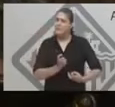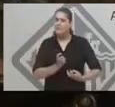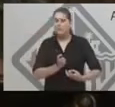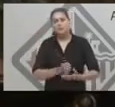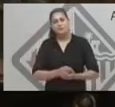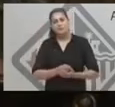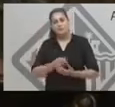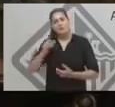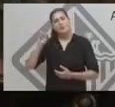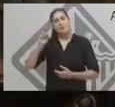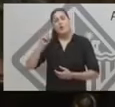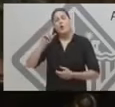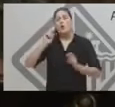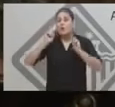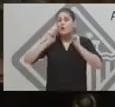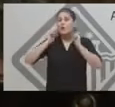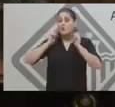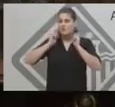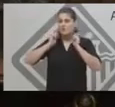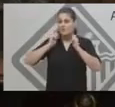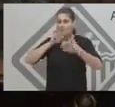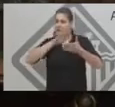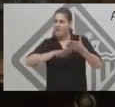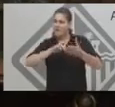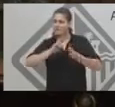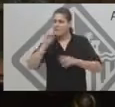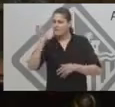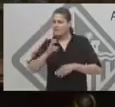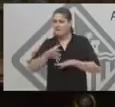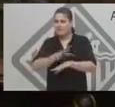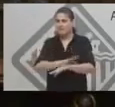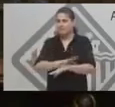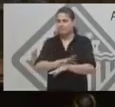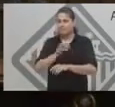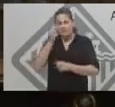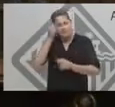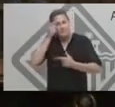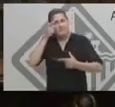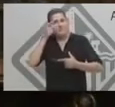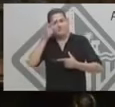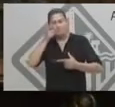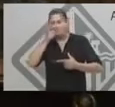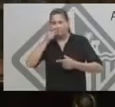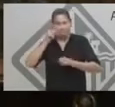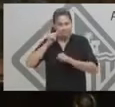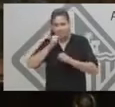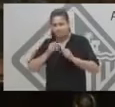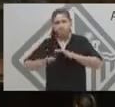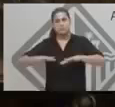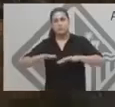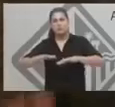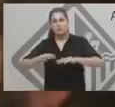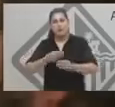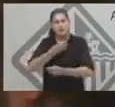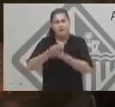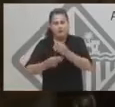altre ciutadà, Ramon Llull, català de Mallorca, despertar un bon dia el seu somni i decidir a passar a l'acció. Es